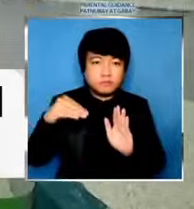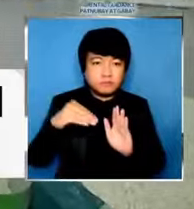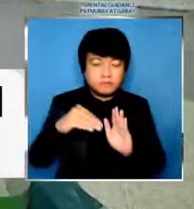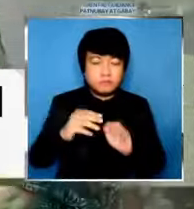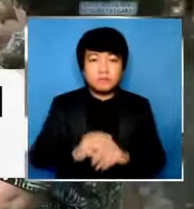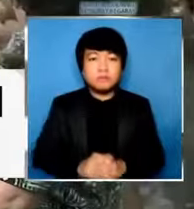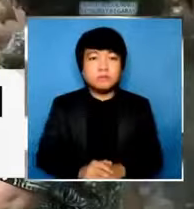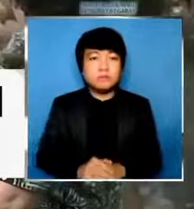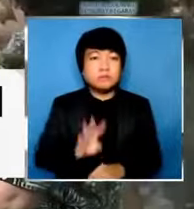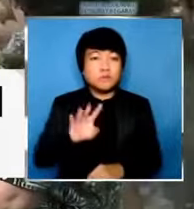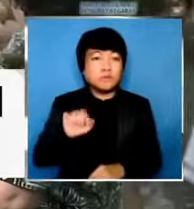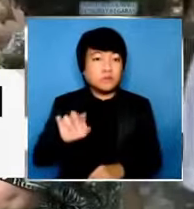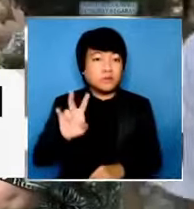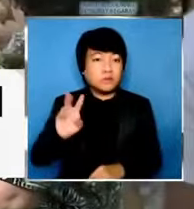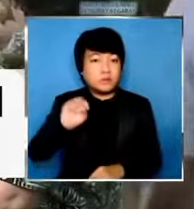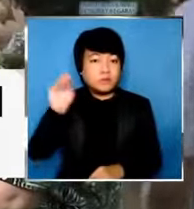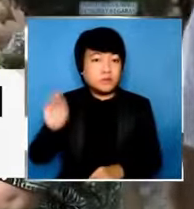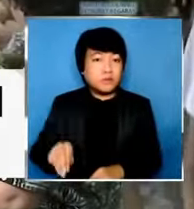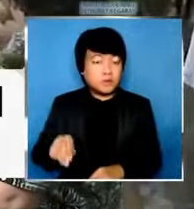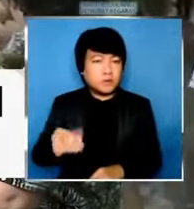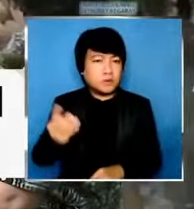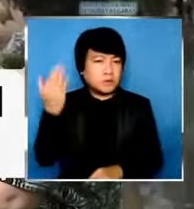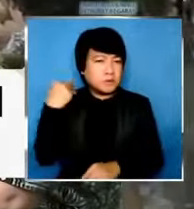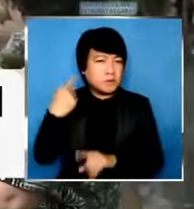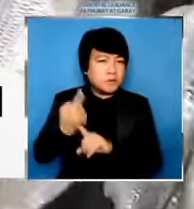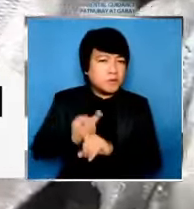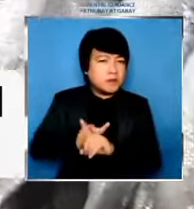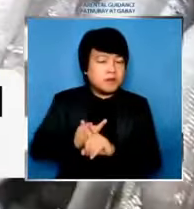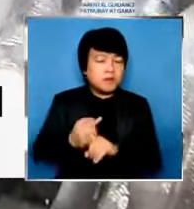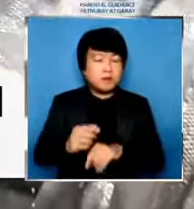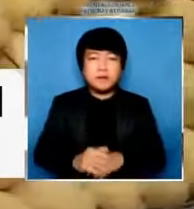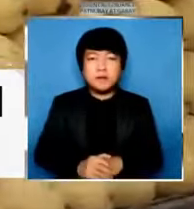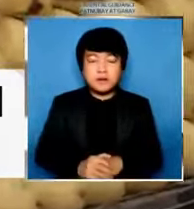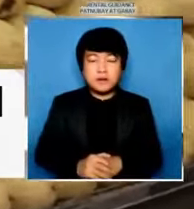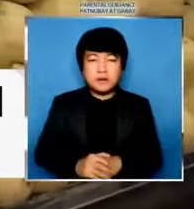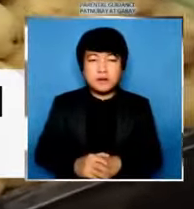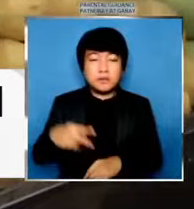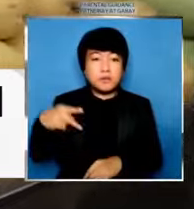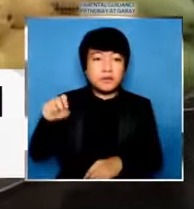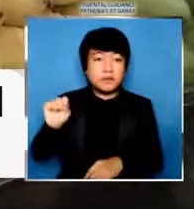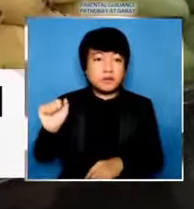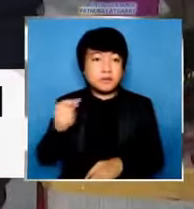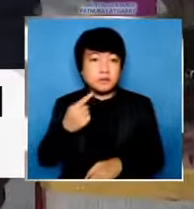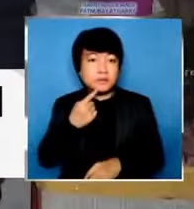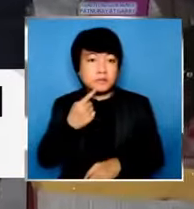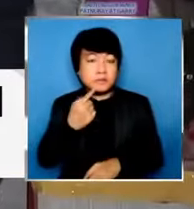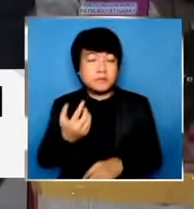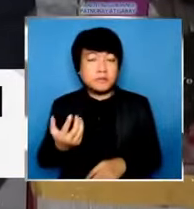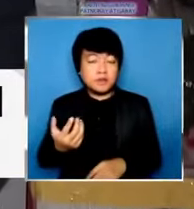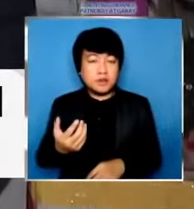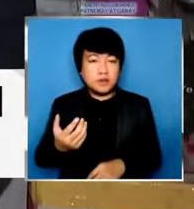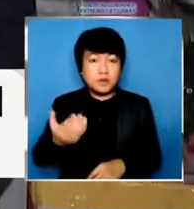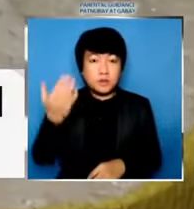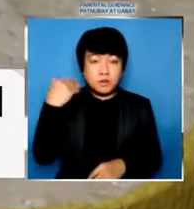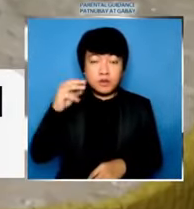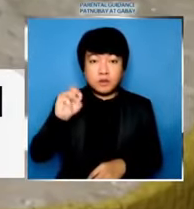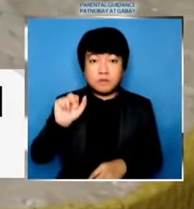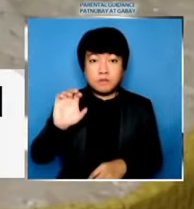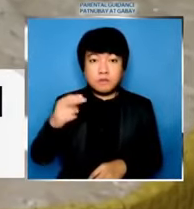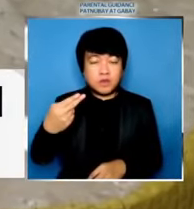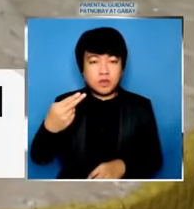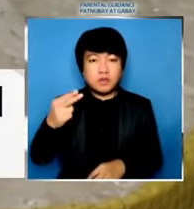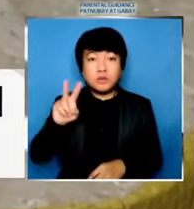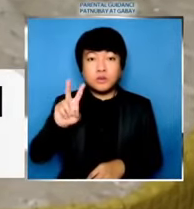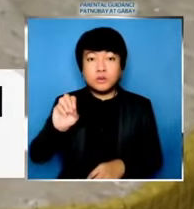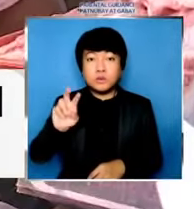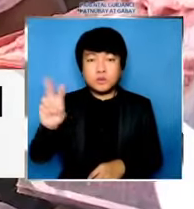4.7% ang headline inflation rate noong isang buwan. Ayon sa Philippine Statistics Authority, pinakamababa raw yan mula noong Marso ng 2022. Dapat